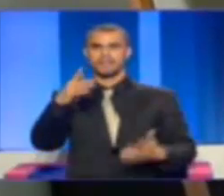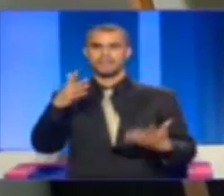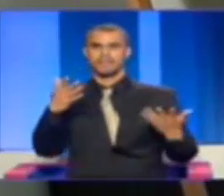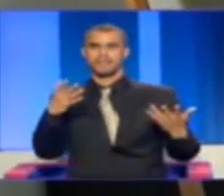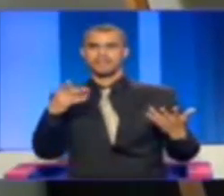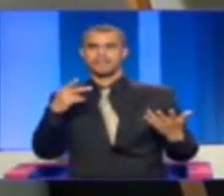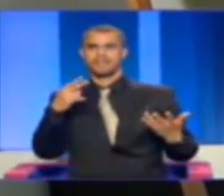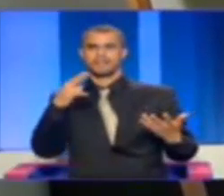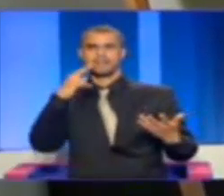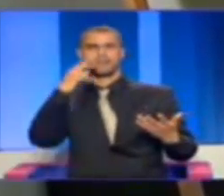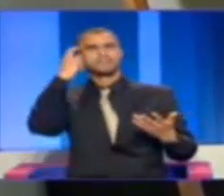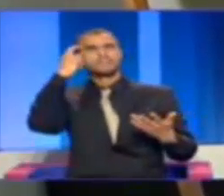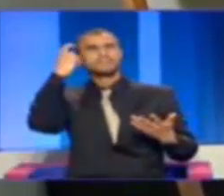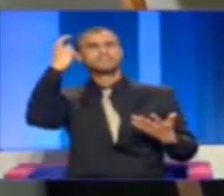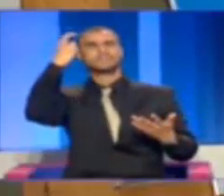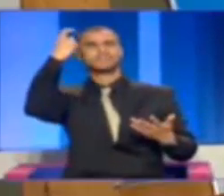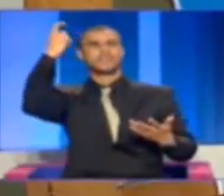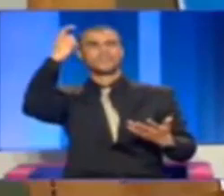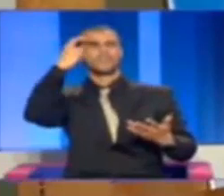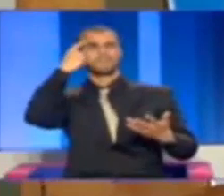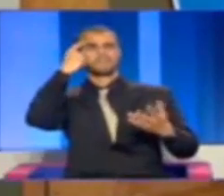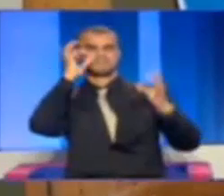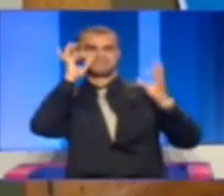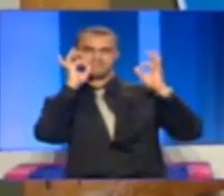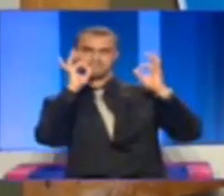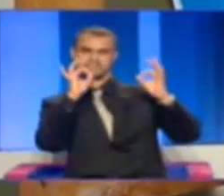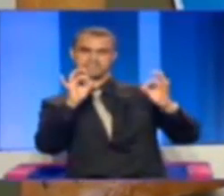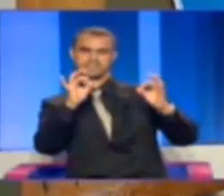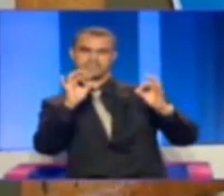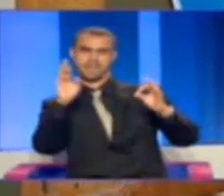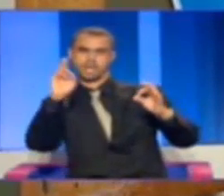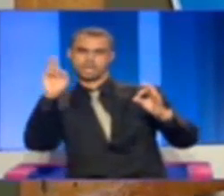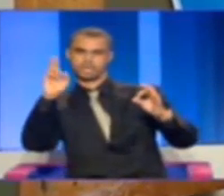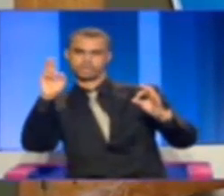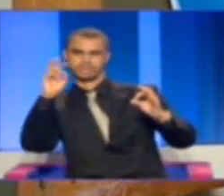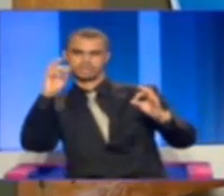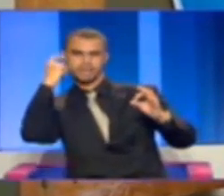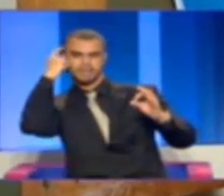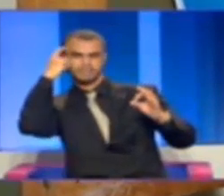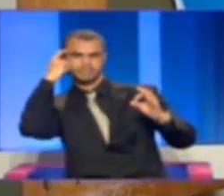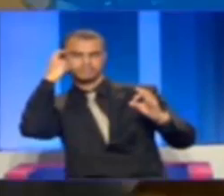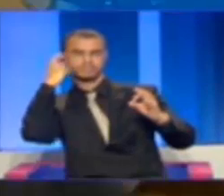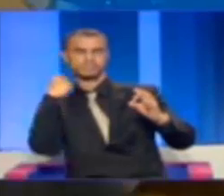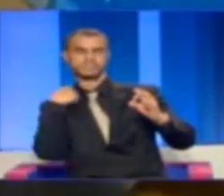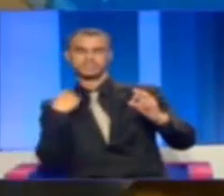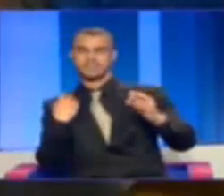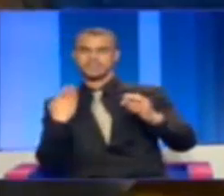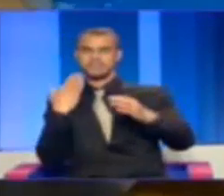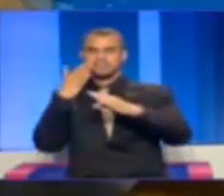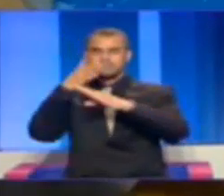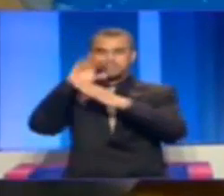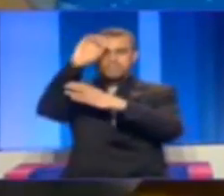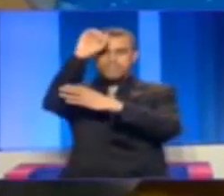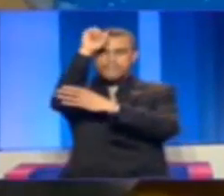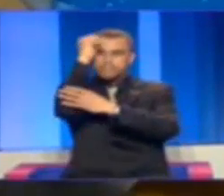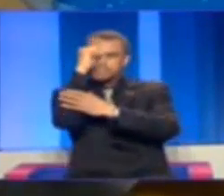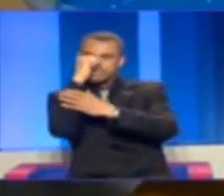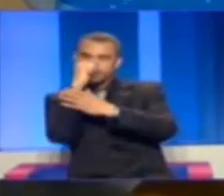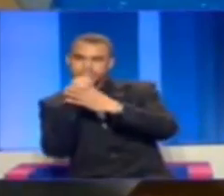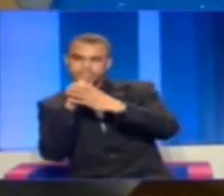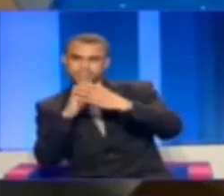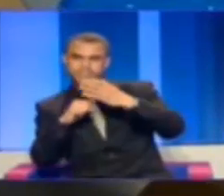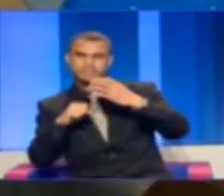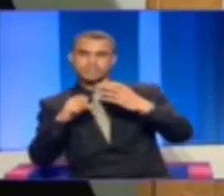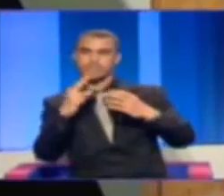بعض من الخيال والكثير من التركيز، هذا ما يحتاجه رشيد ليغوص في عالمه الخاص بين الألوان